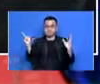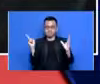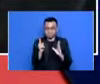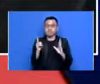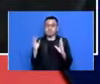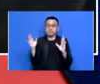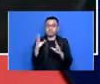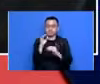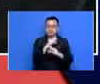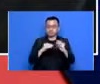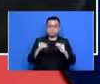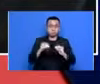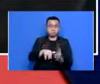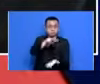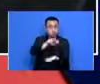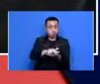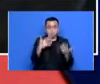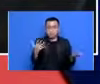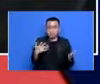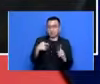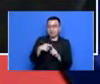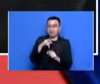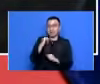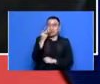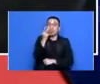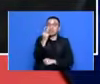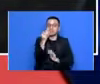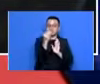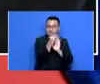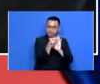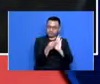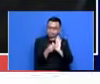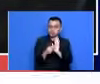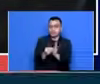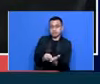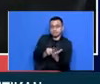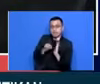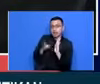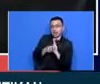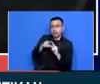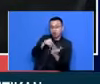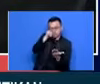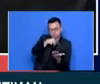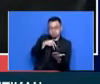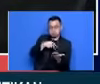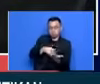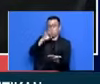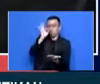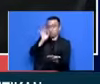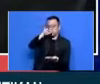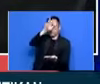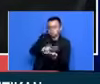Apakah permohonan dari KY dikabulkan atau tidak mudah-mudahan dikabulkan Mbak karena ini